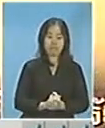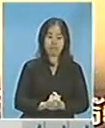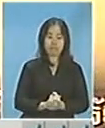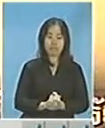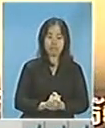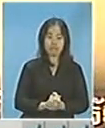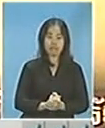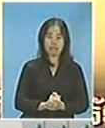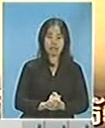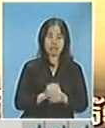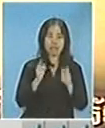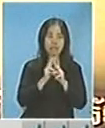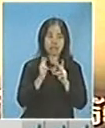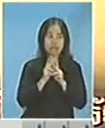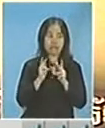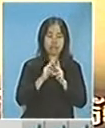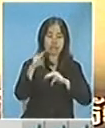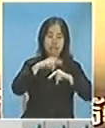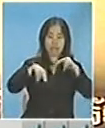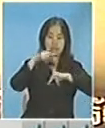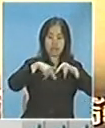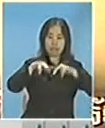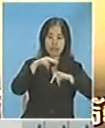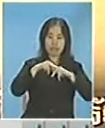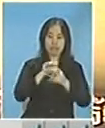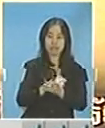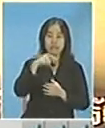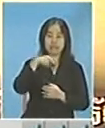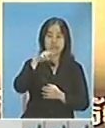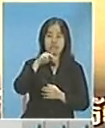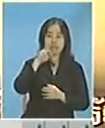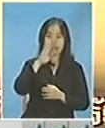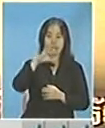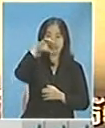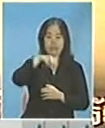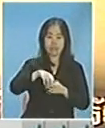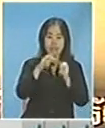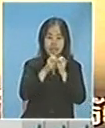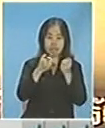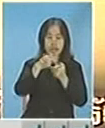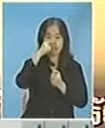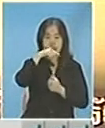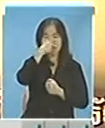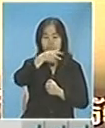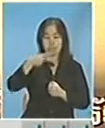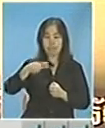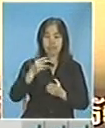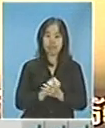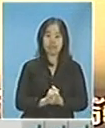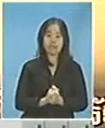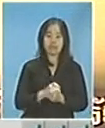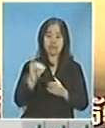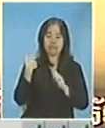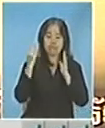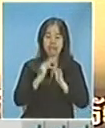สำหรับกรรมาธิการวิสามัญพิจารณาร่างพระราชบัญญัติราชบัณฑิตยสถานฉบับที่พ.ศ.ในสัดส่วนของคณะรัฐมนตรีจำนว